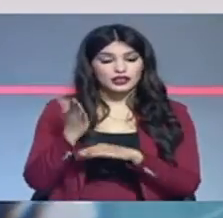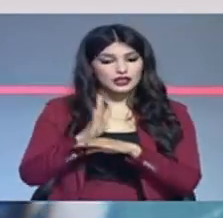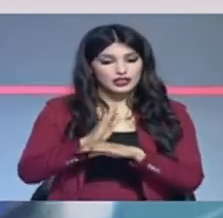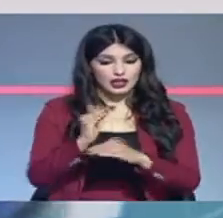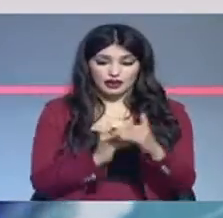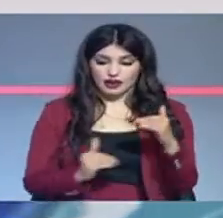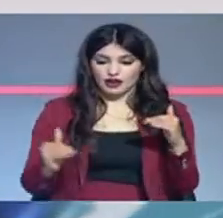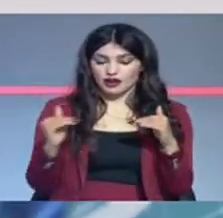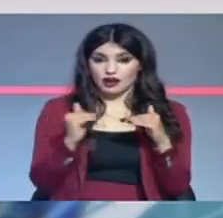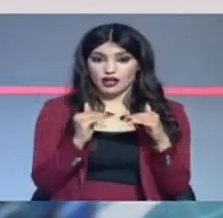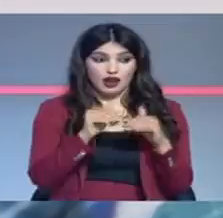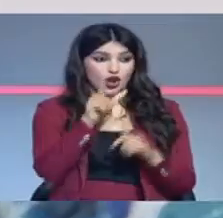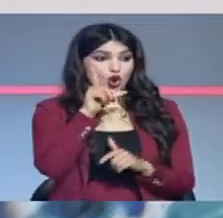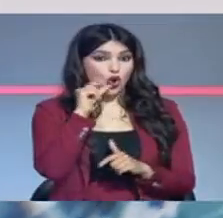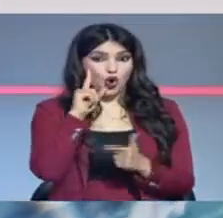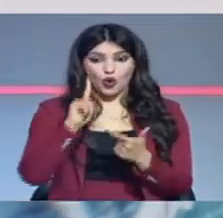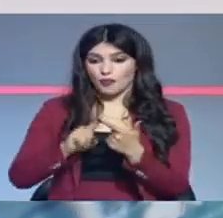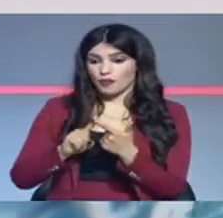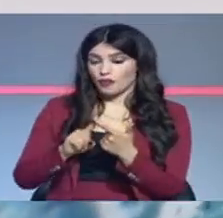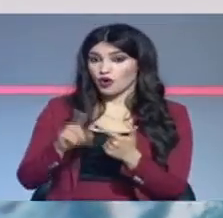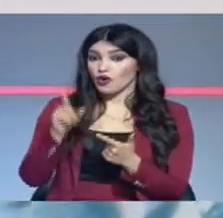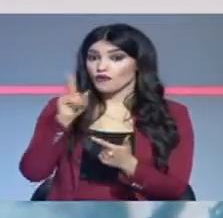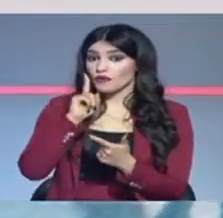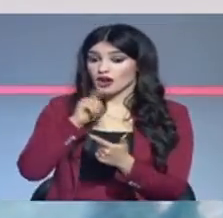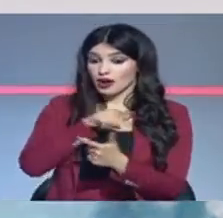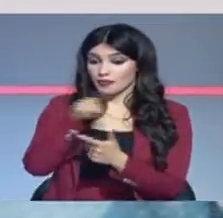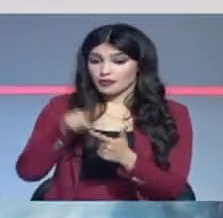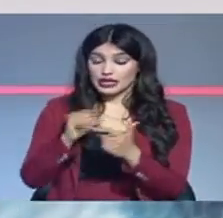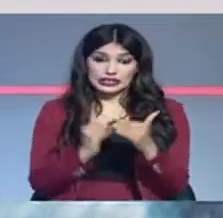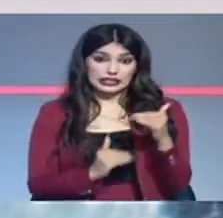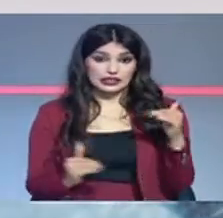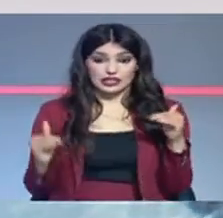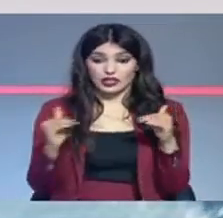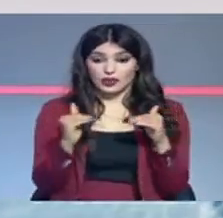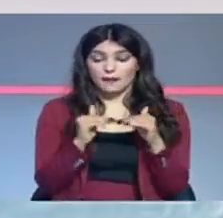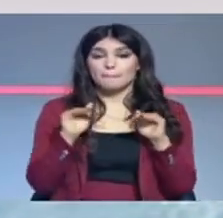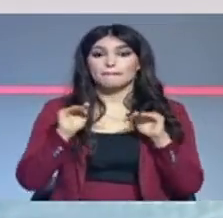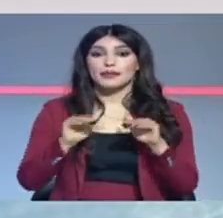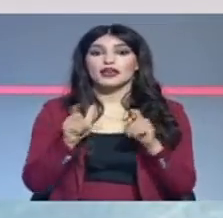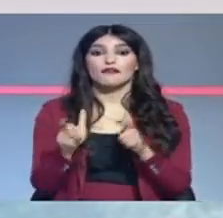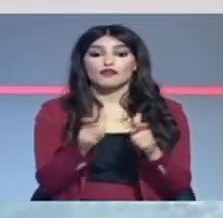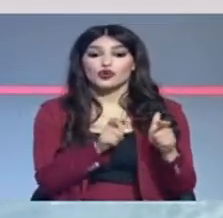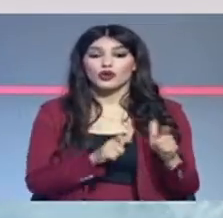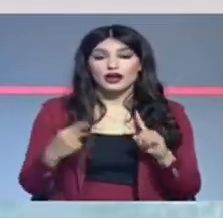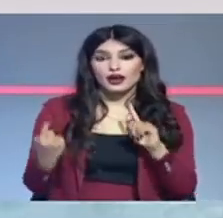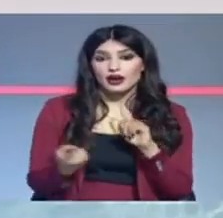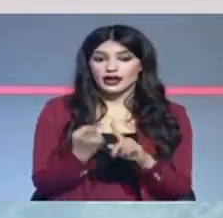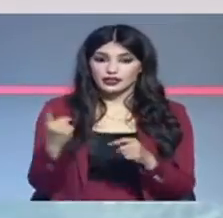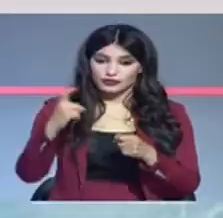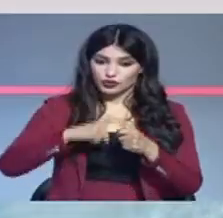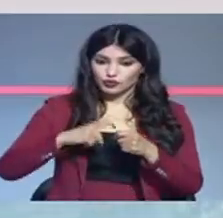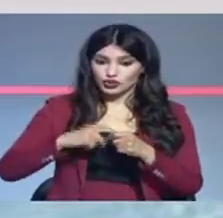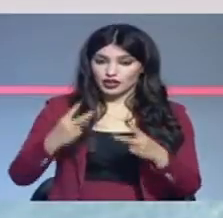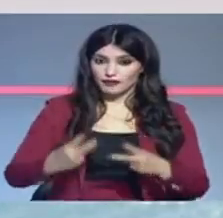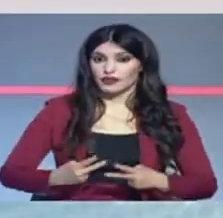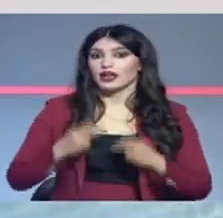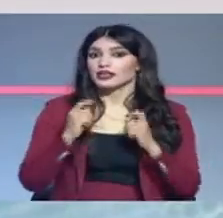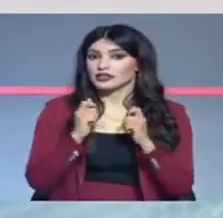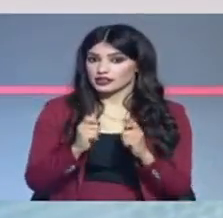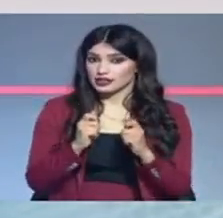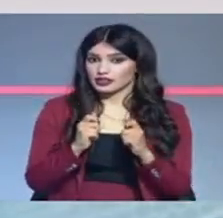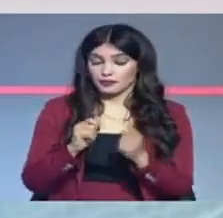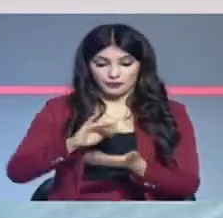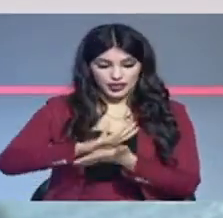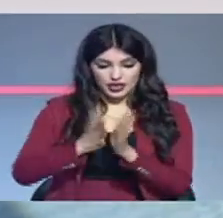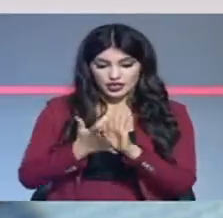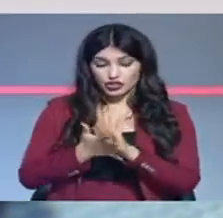المساواه الفعليه بين الرجل والمراه وتحقيق مبدا تكافئ الفرص خصوصا في تقلد المسؤوليات الجمعيه